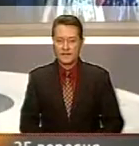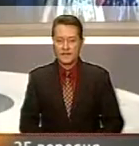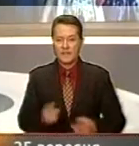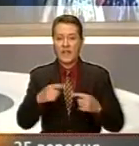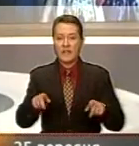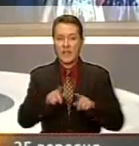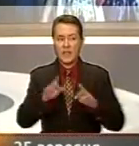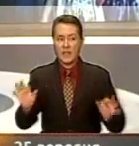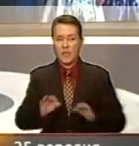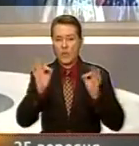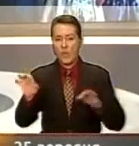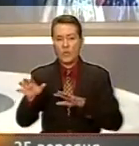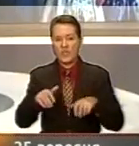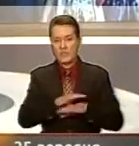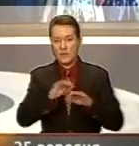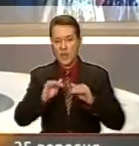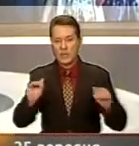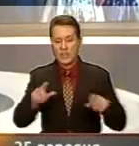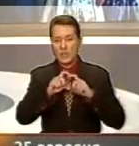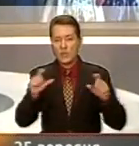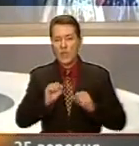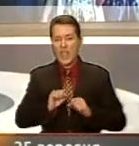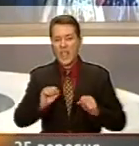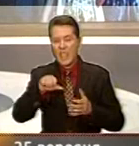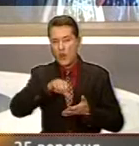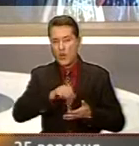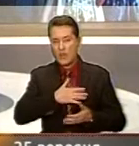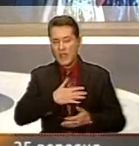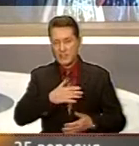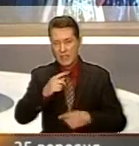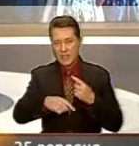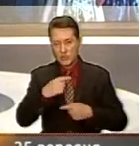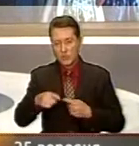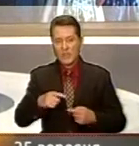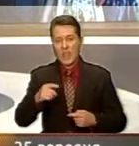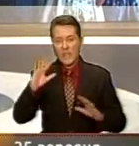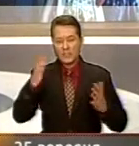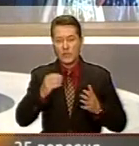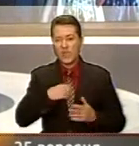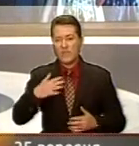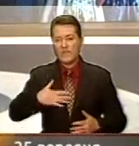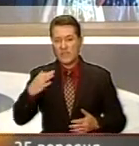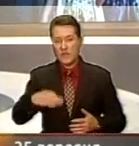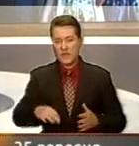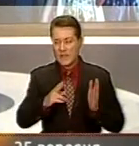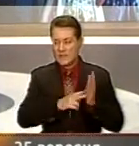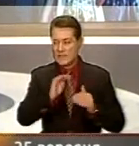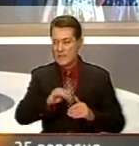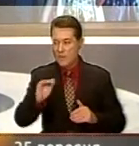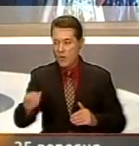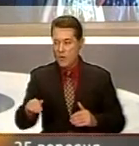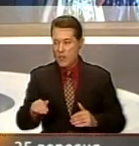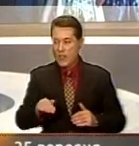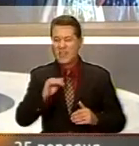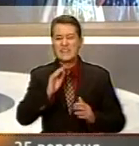Таких ніколи не забирають із дитбудинку, а герої нашої наступної історії всиновили аж 7. Уявіть собі, лишень